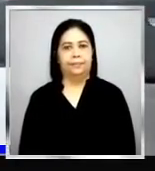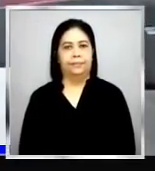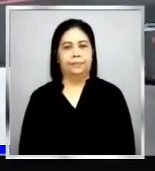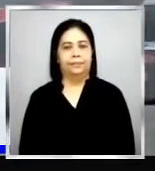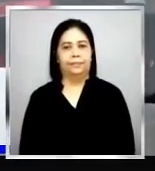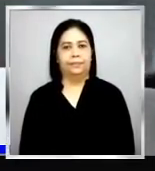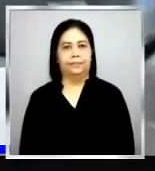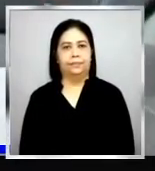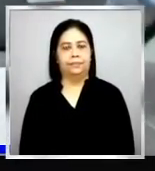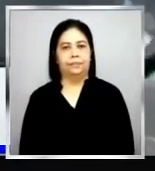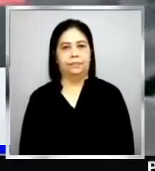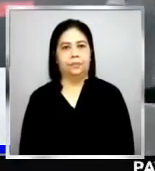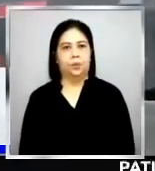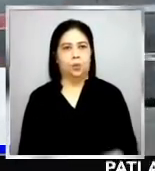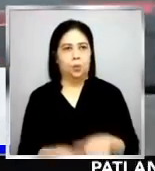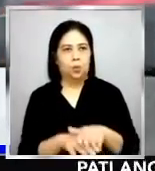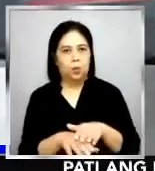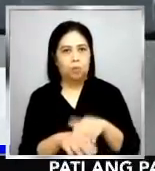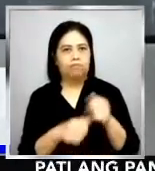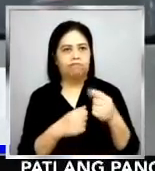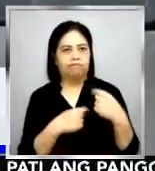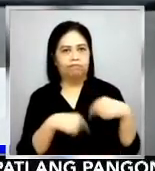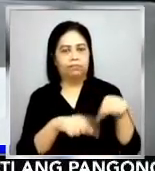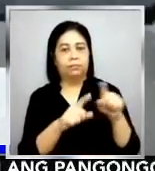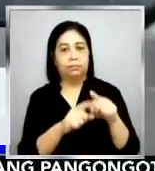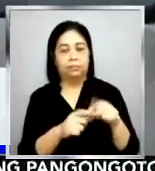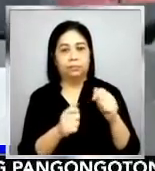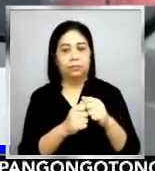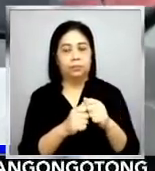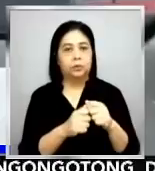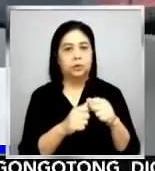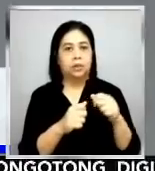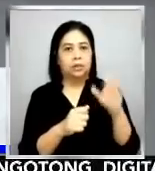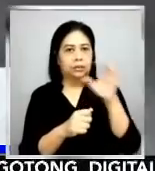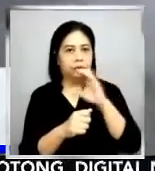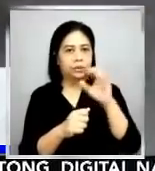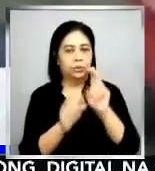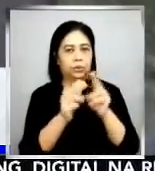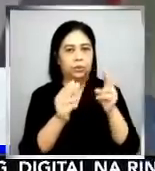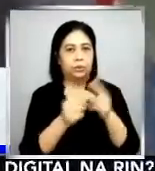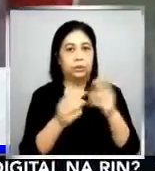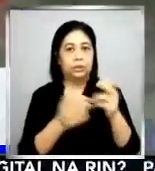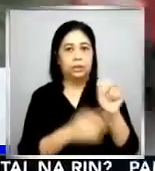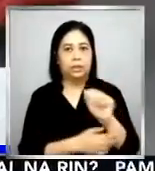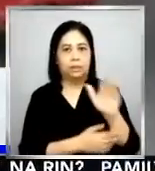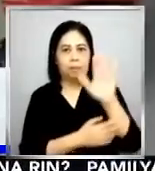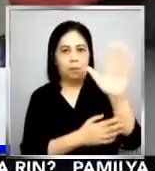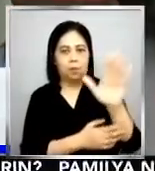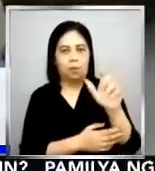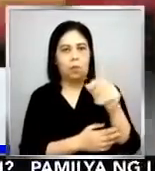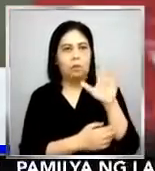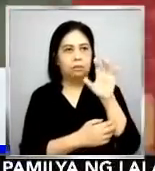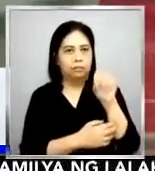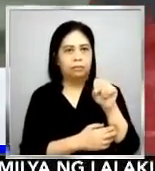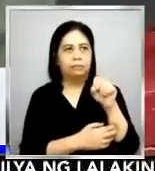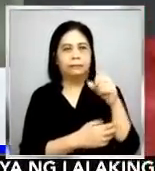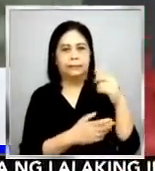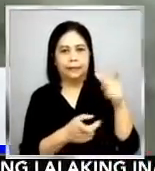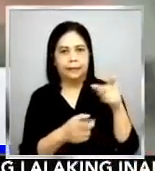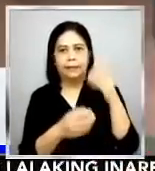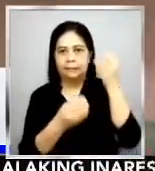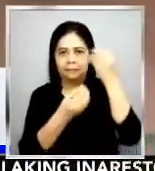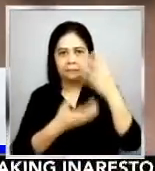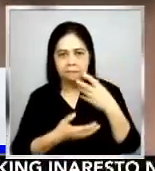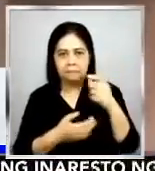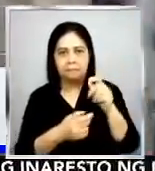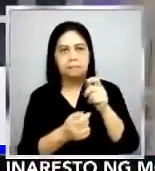Daang-daang tumulak ang mga tauhan ng PI Fugitive Search Unit sa target na bahay sa Antipolo City. Nang makuha na ang timbre sa kanilang importante, lumusob na